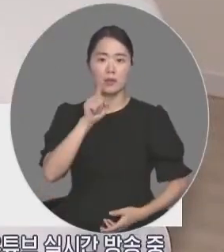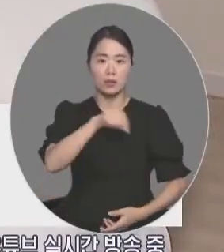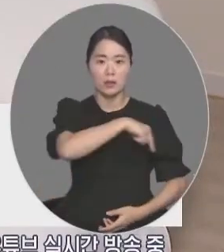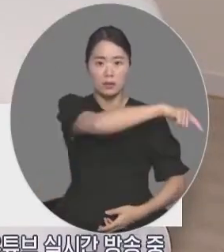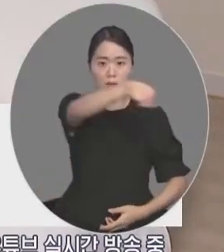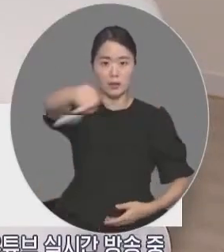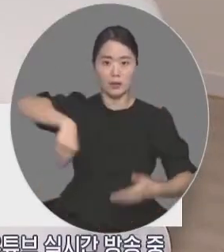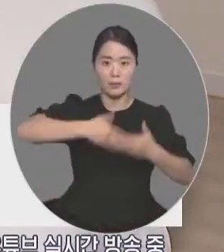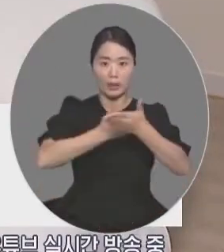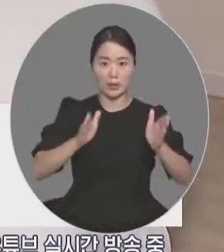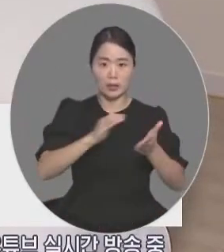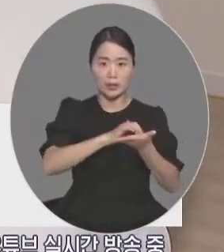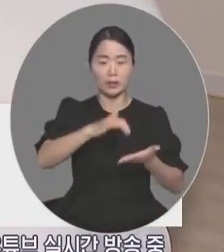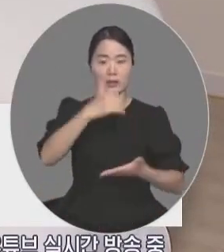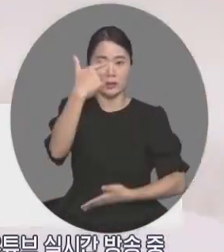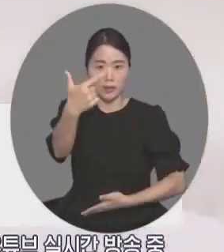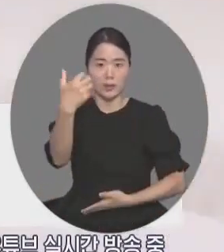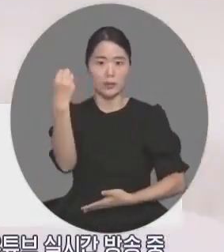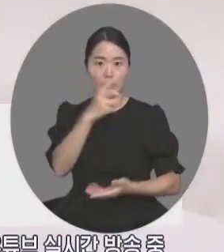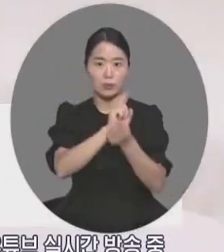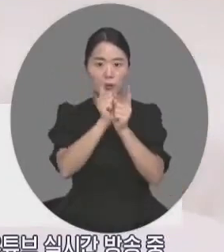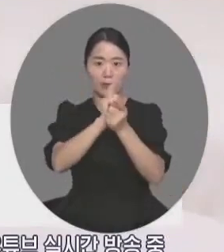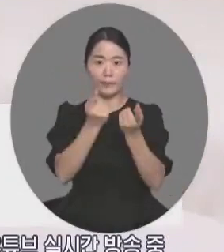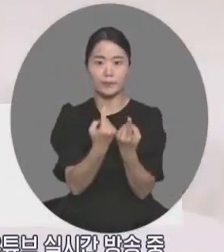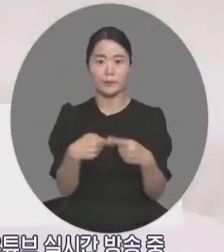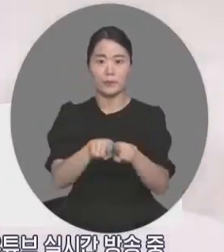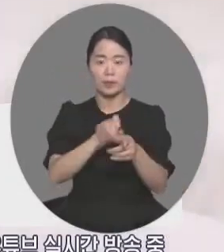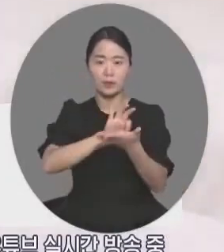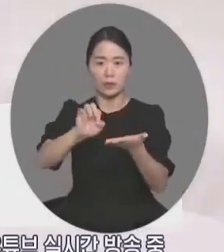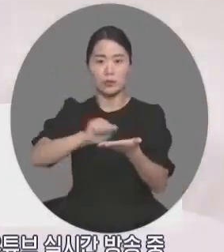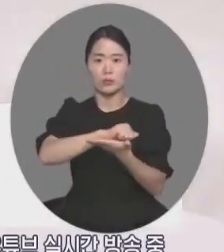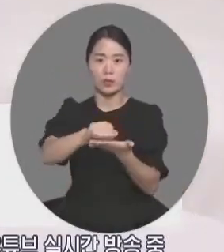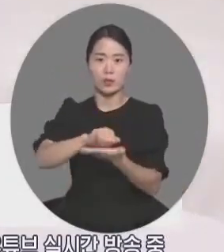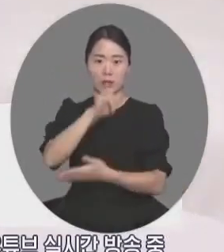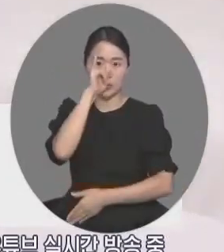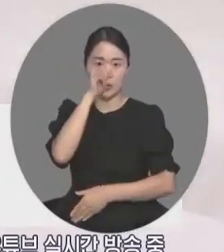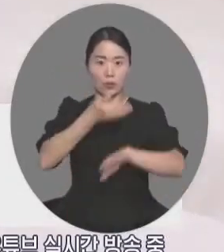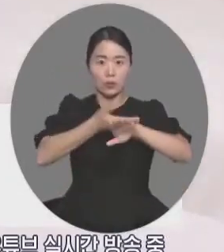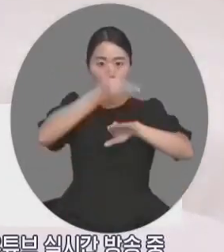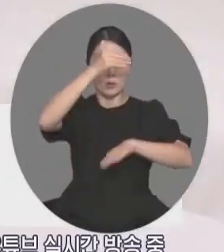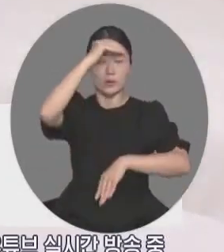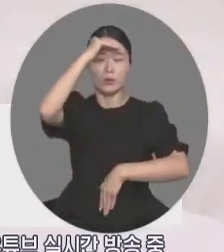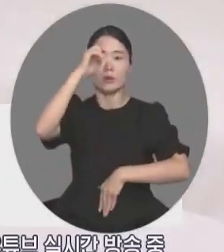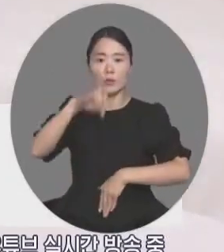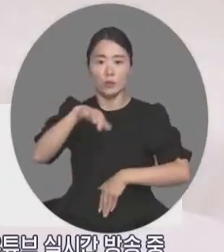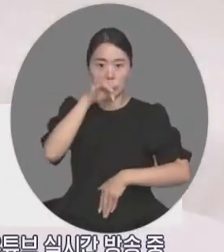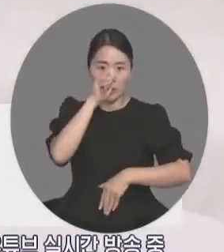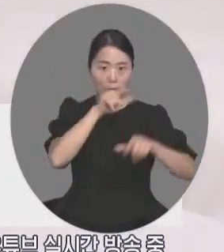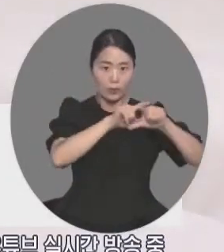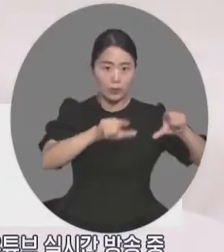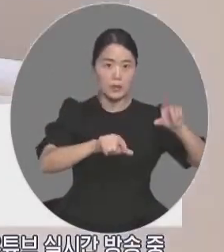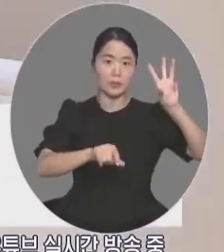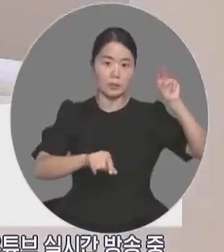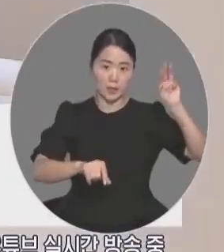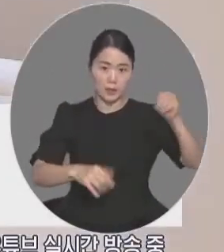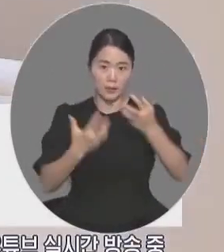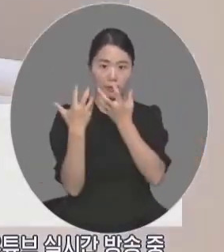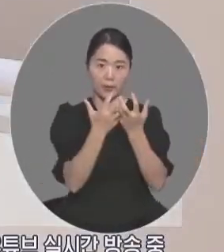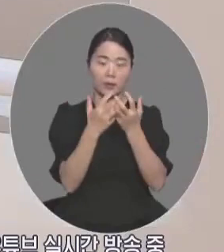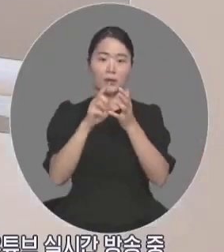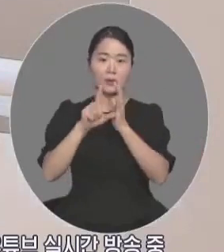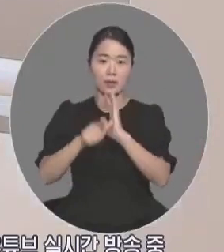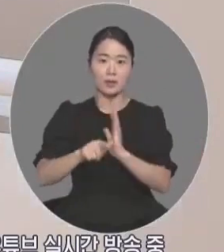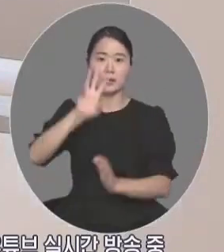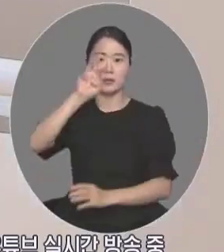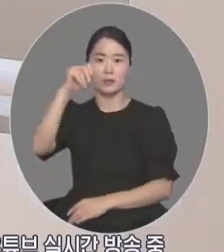6개 객실과 공유주방 옥상 전망대 등으로 구성돼 있으며 비수기 3만원 성수기 36,000원에